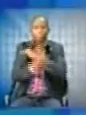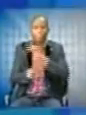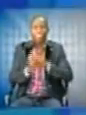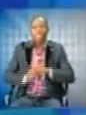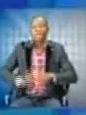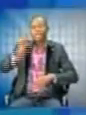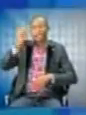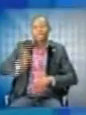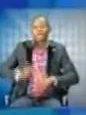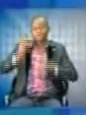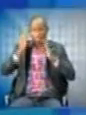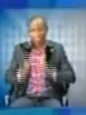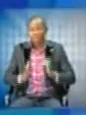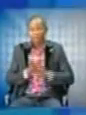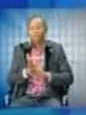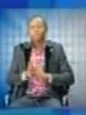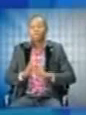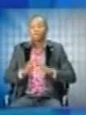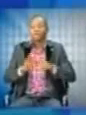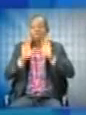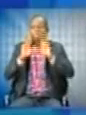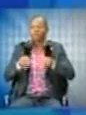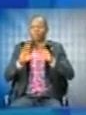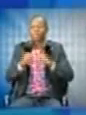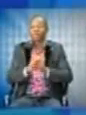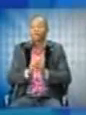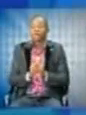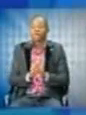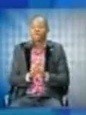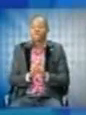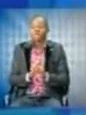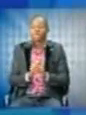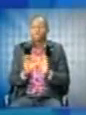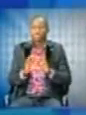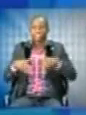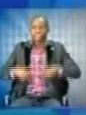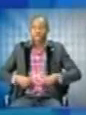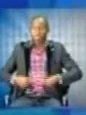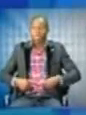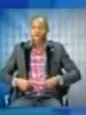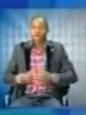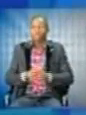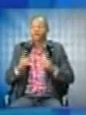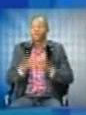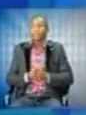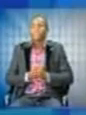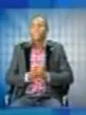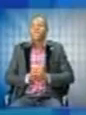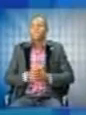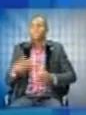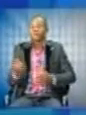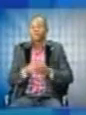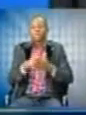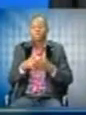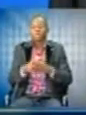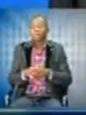via le mouvement des jeunes pour la dignité et le développement MJDD en sigle, viennent dépenser aux enfants victimes de la guerre